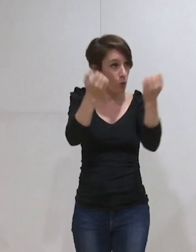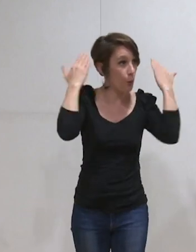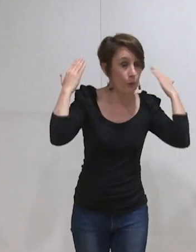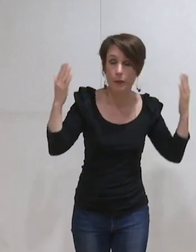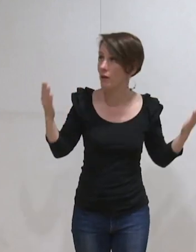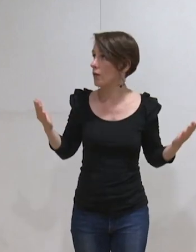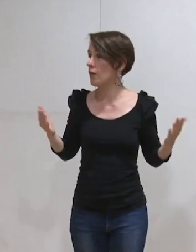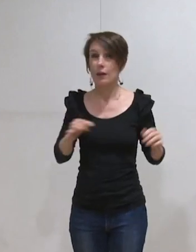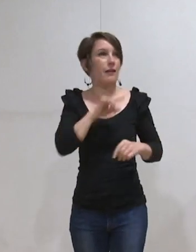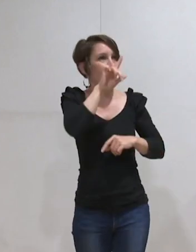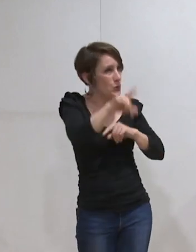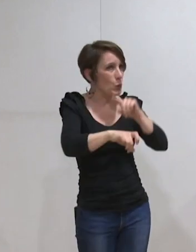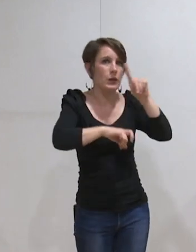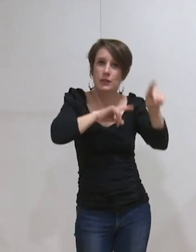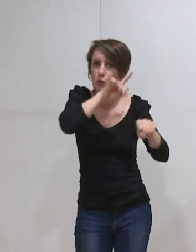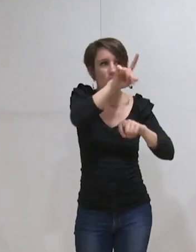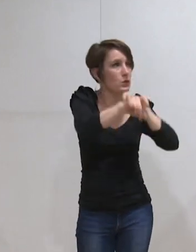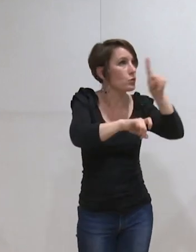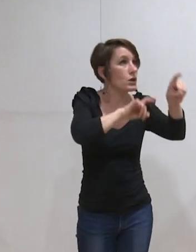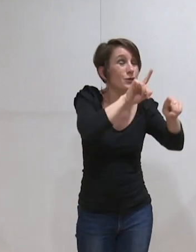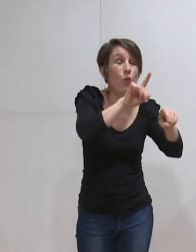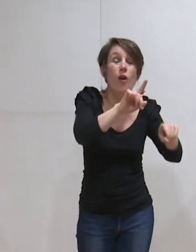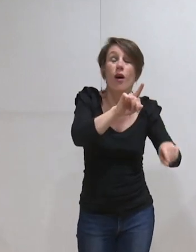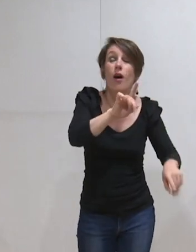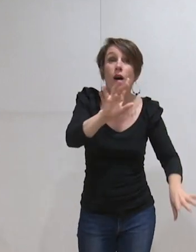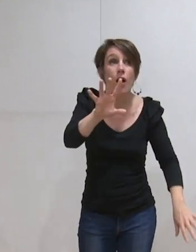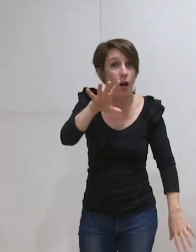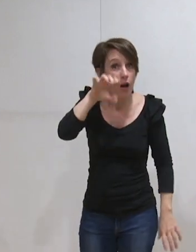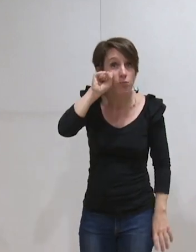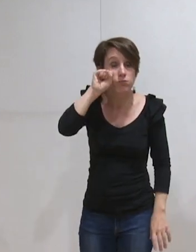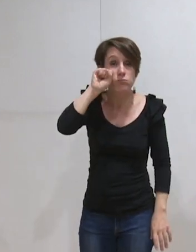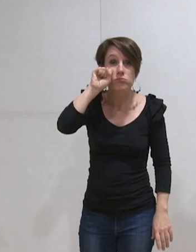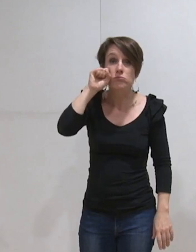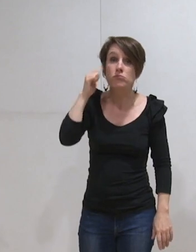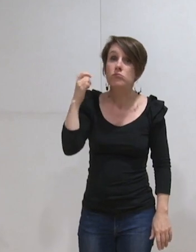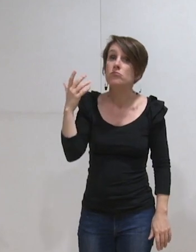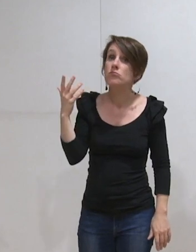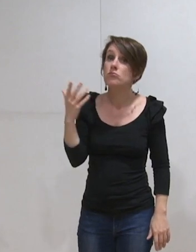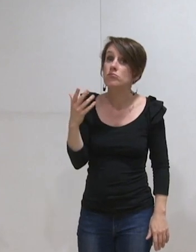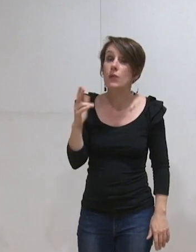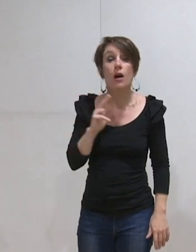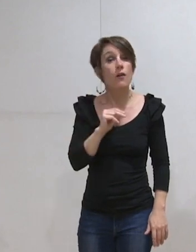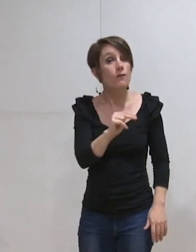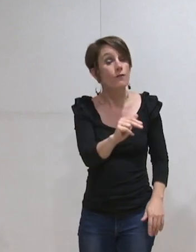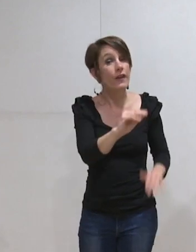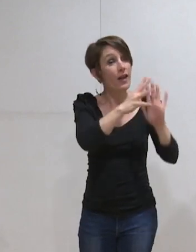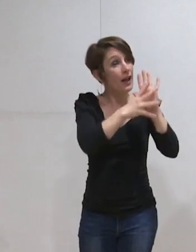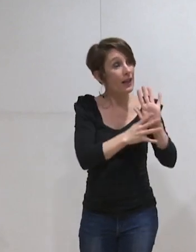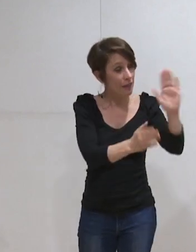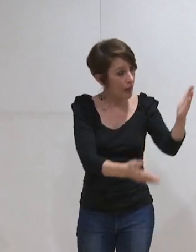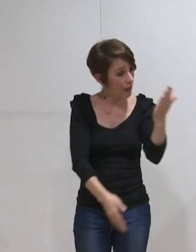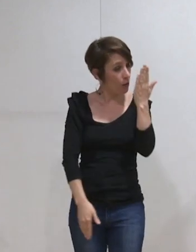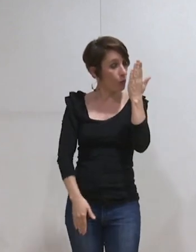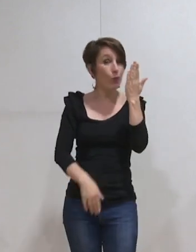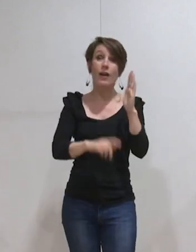questionne on requestionne qu'est-ce qu'on apprend que et bien on nous fera une présentation au mois de mai